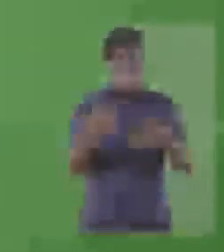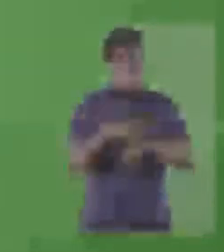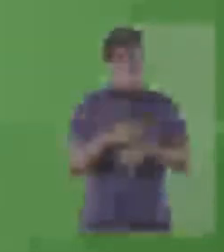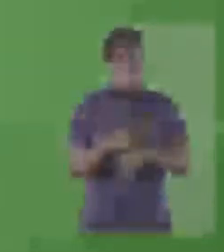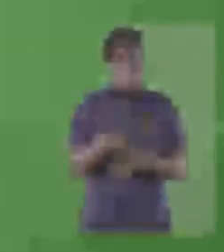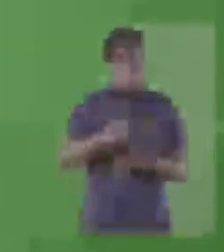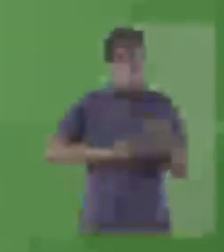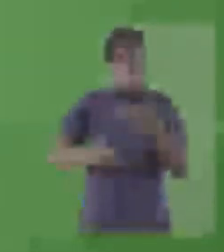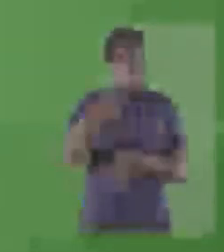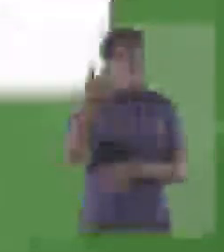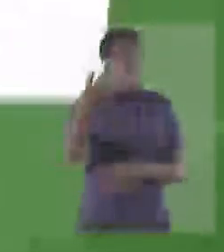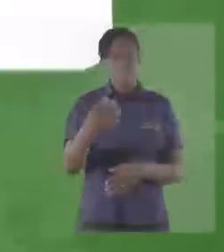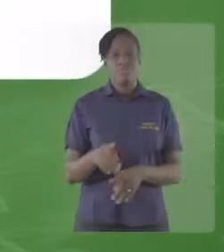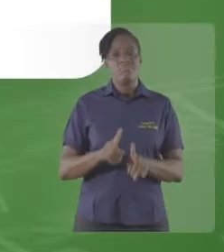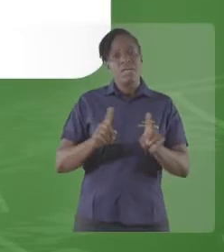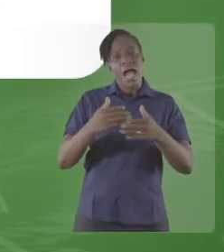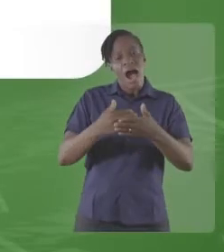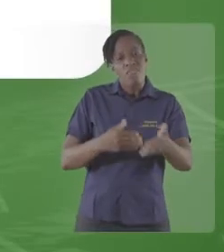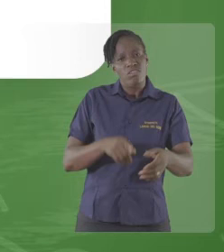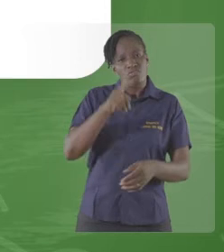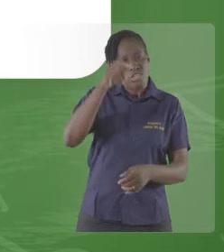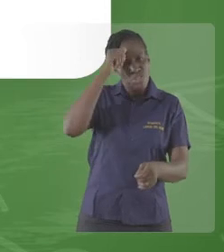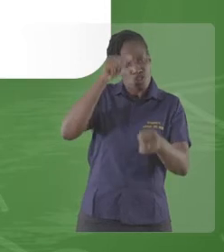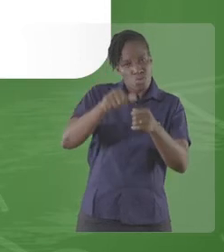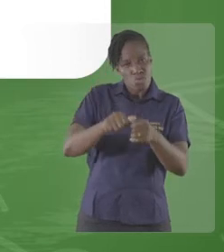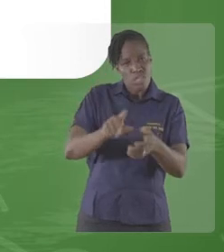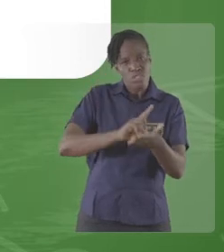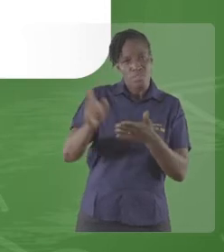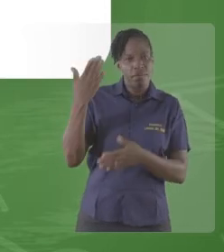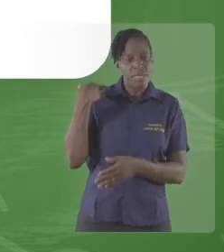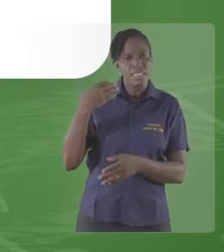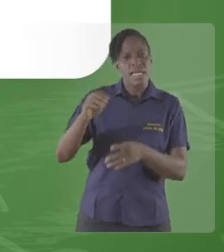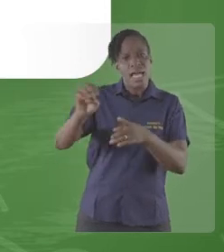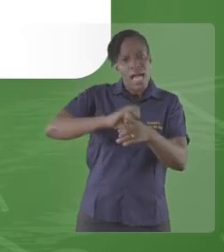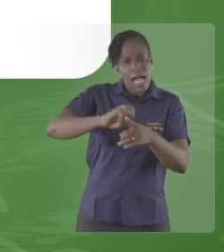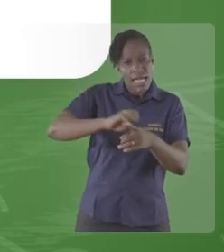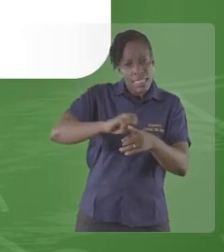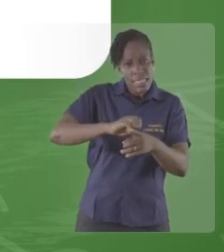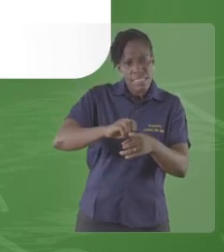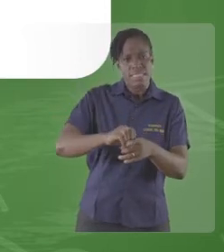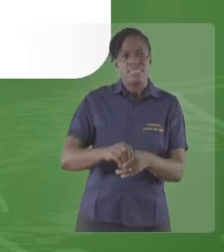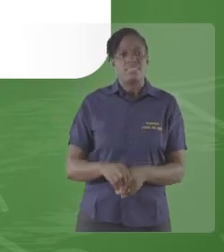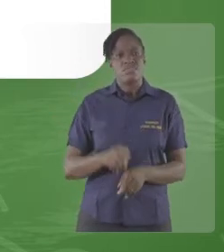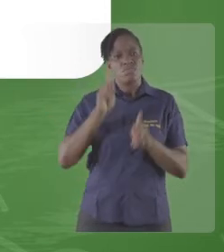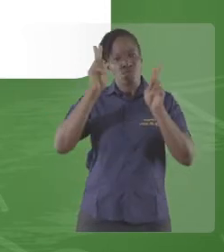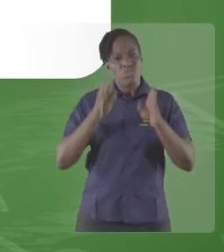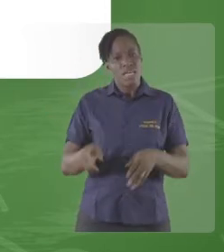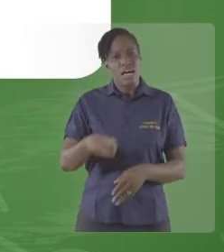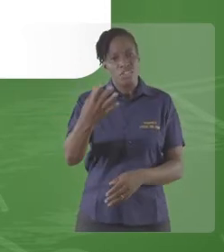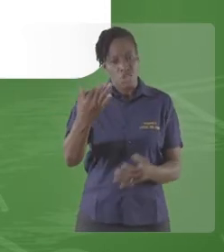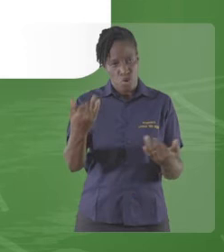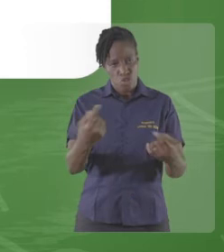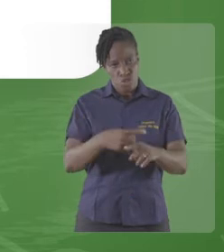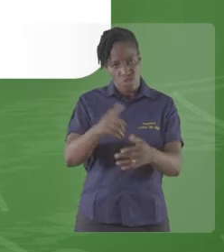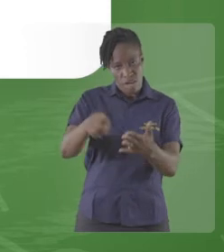la séance numéro 4. Mais avant de continuer, nous allons, chers élèves, corriger l'exercice de maison